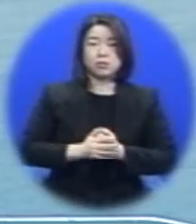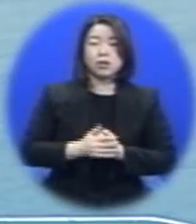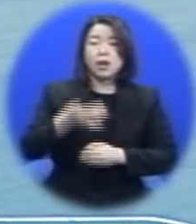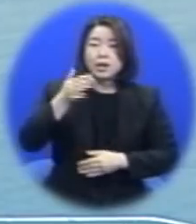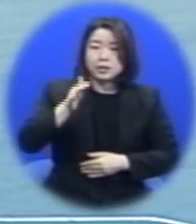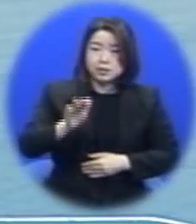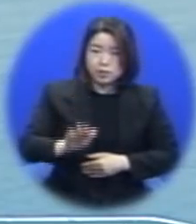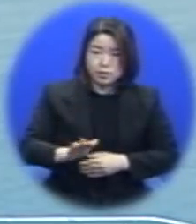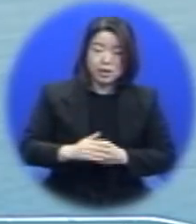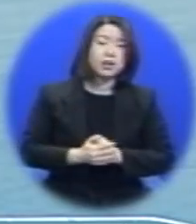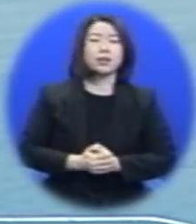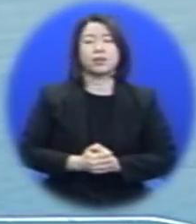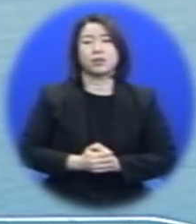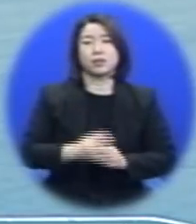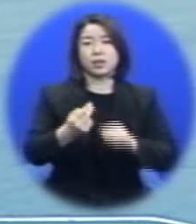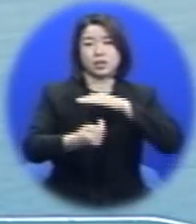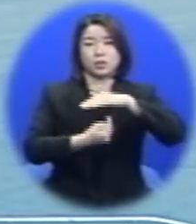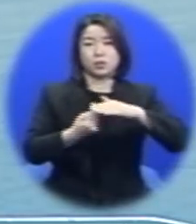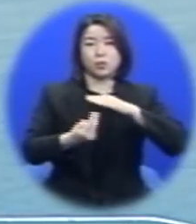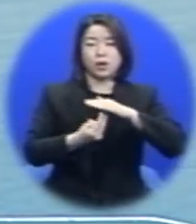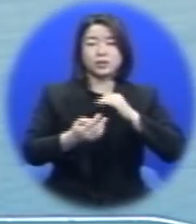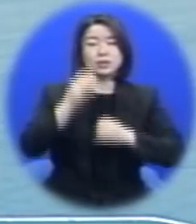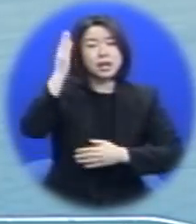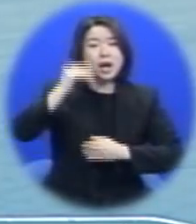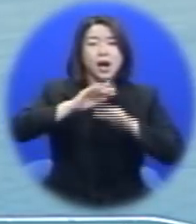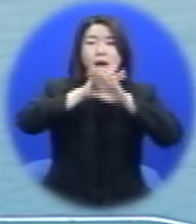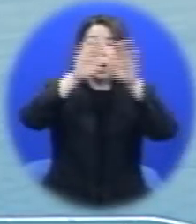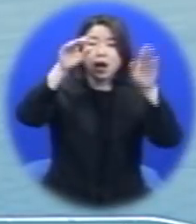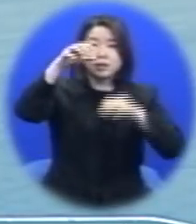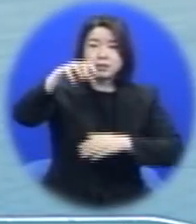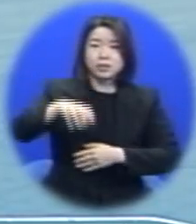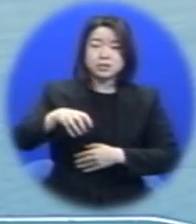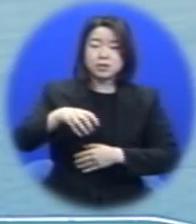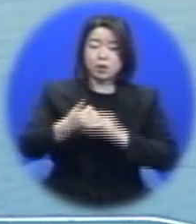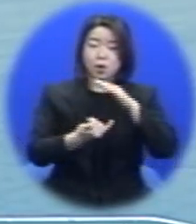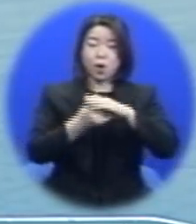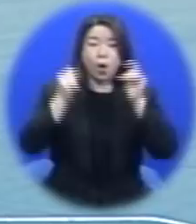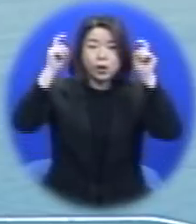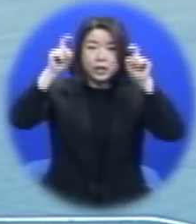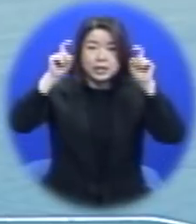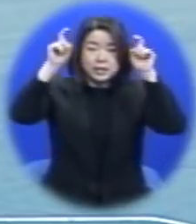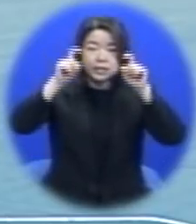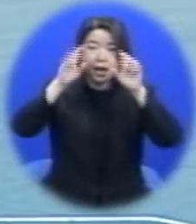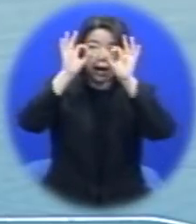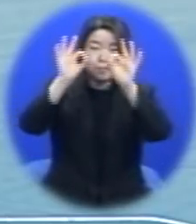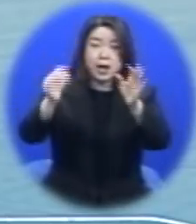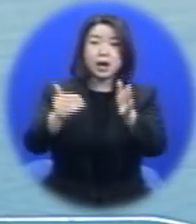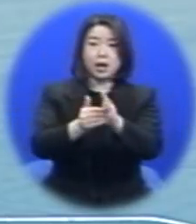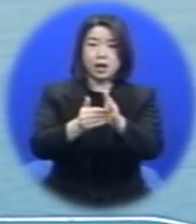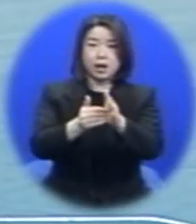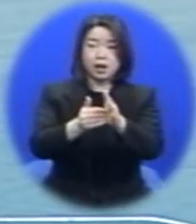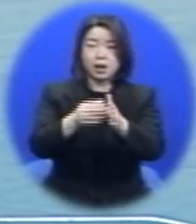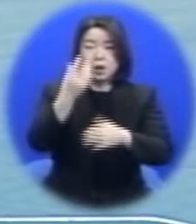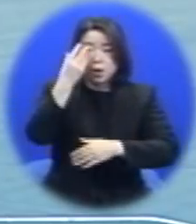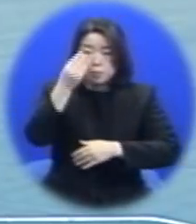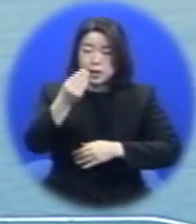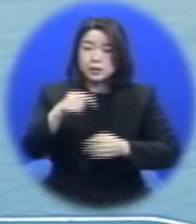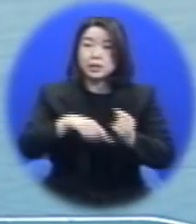그런데 요한은 하늘에서 어린 양을 보았습니다. 어린 양을 보았다는 말은